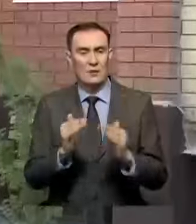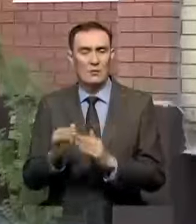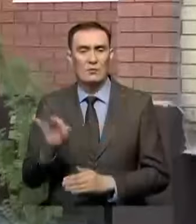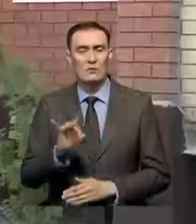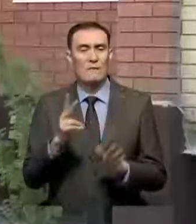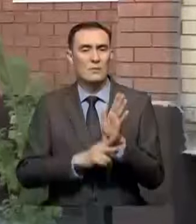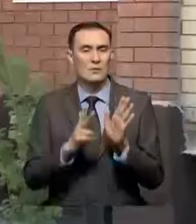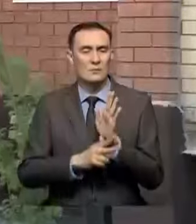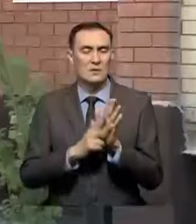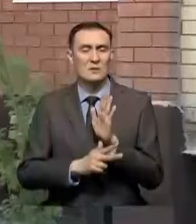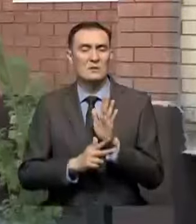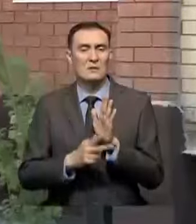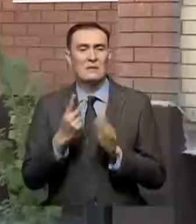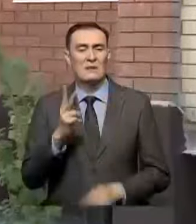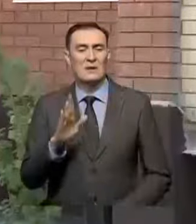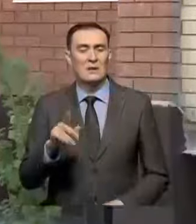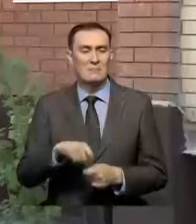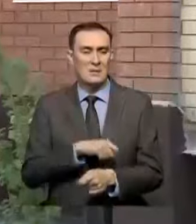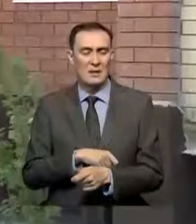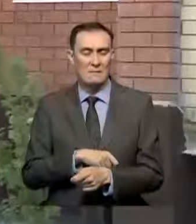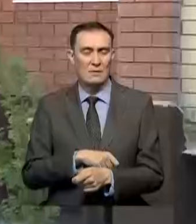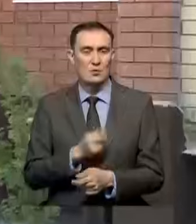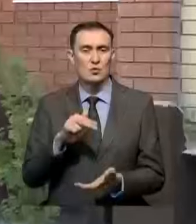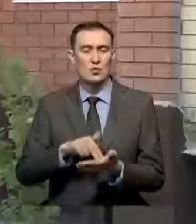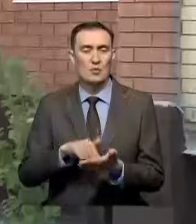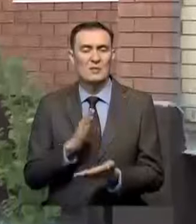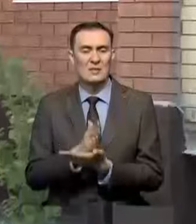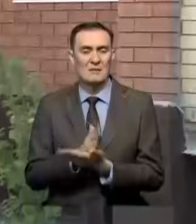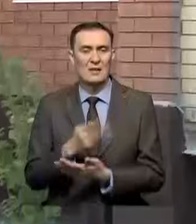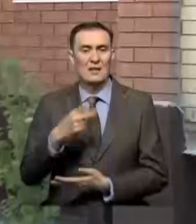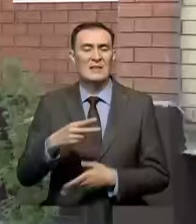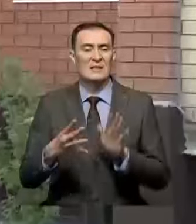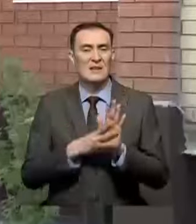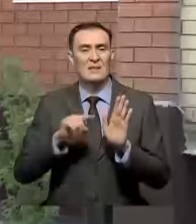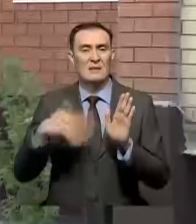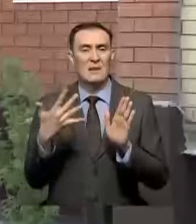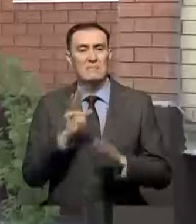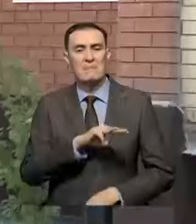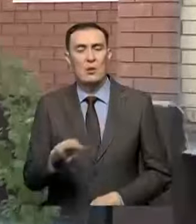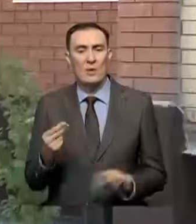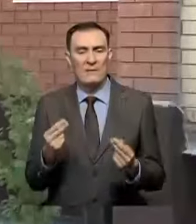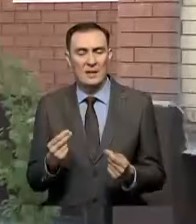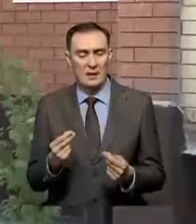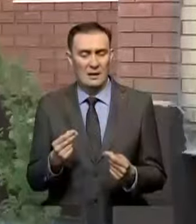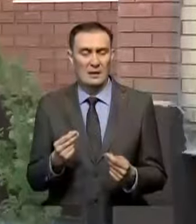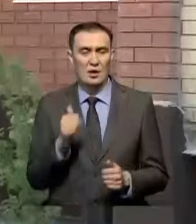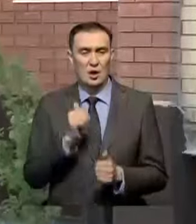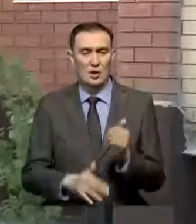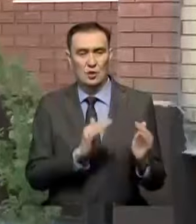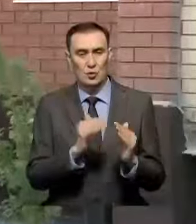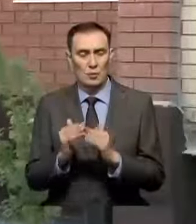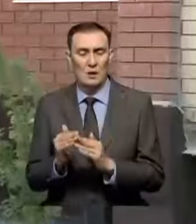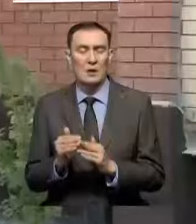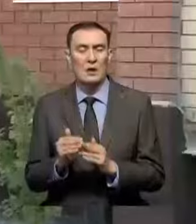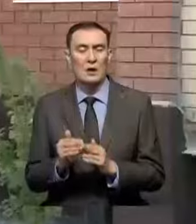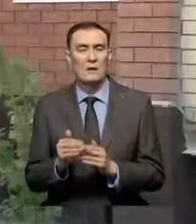площадью 80 квадратных метров. Стоимость домов составляет 29,5 миллионов тенге. Основная часть